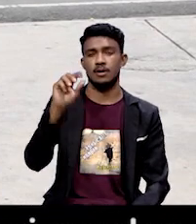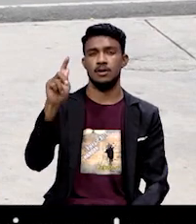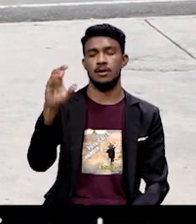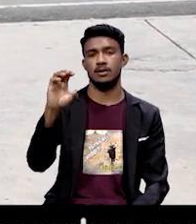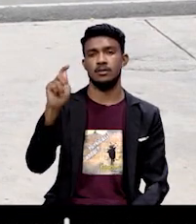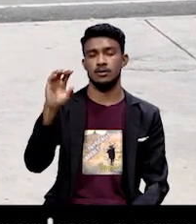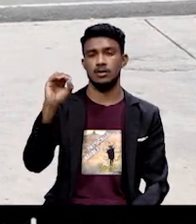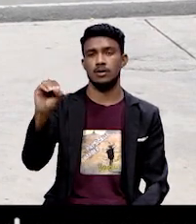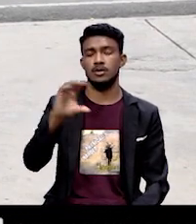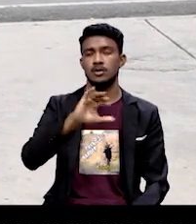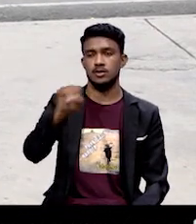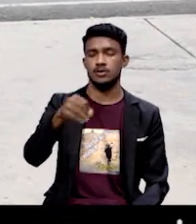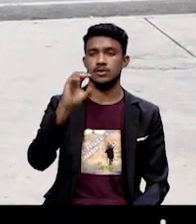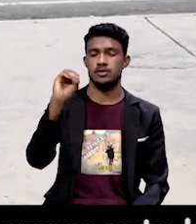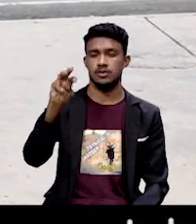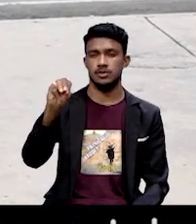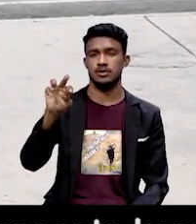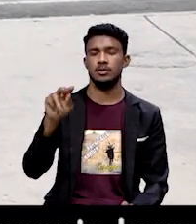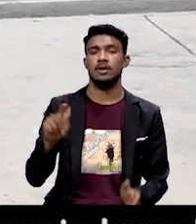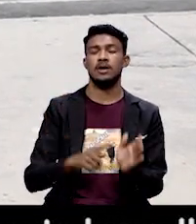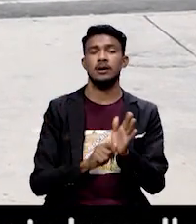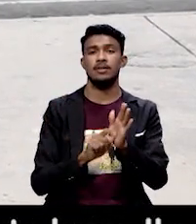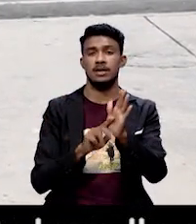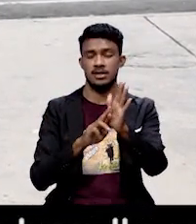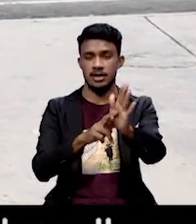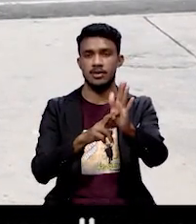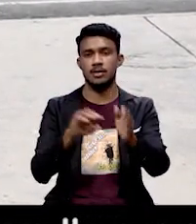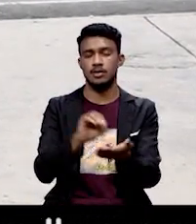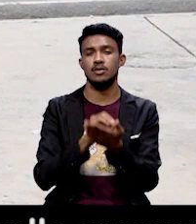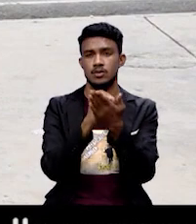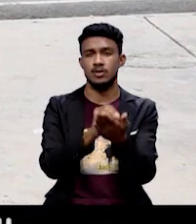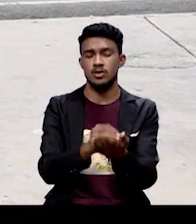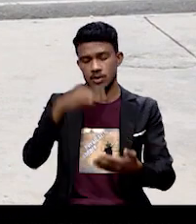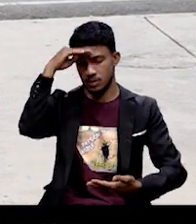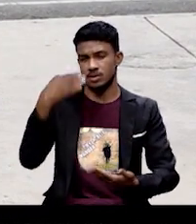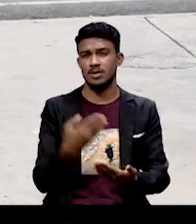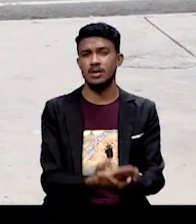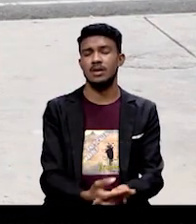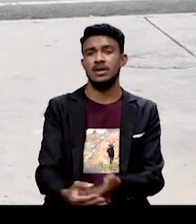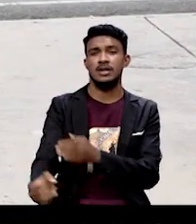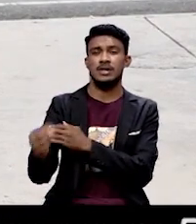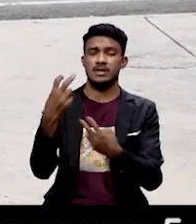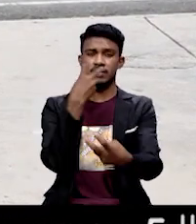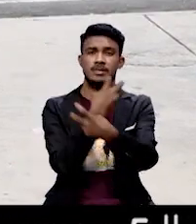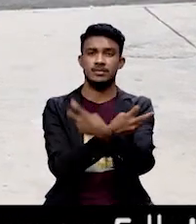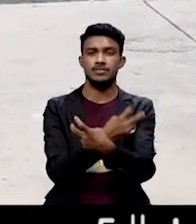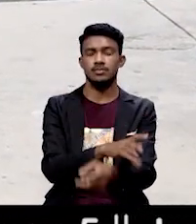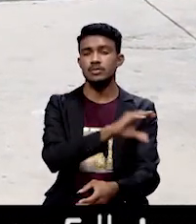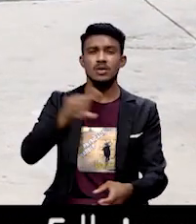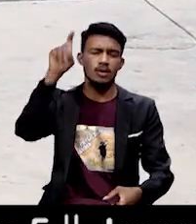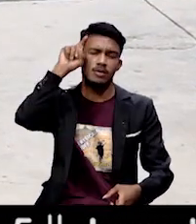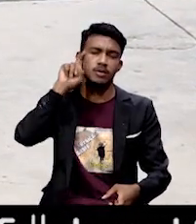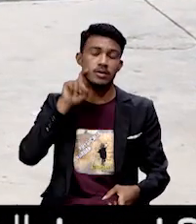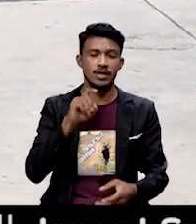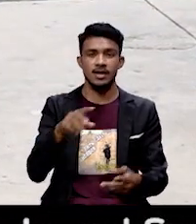representa ona oikuse uang lubukida nebe tengki harahung ruing no hal turu kusar beng ia